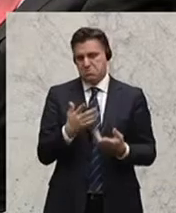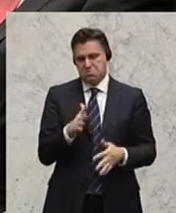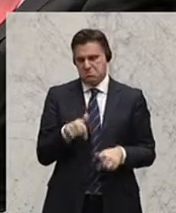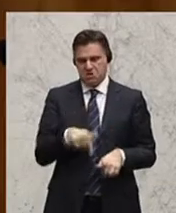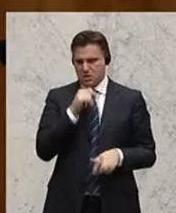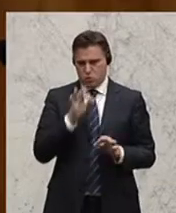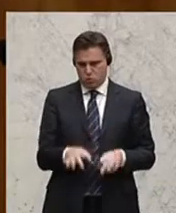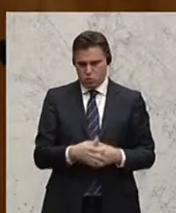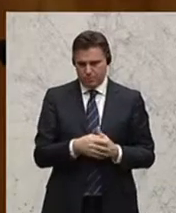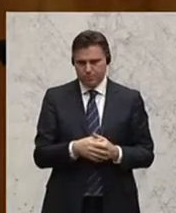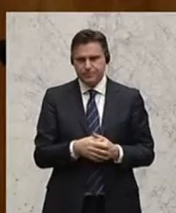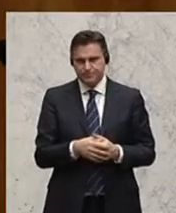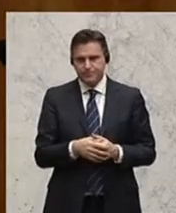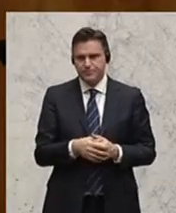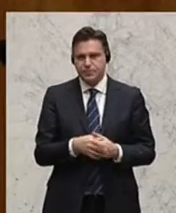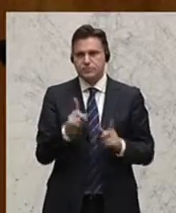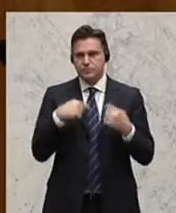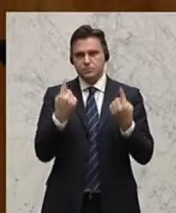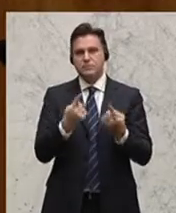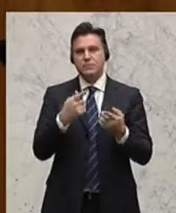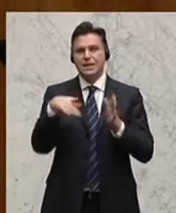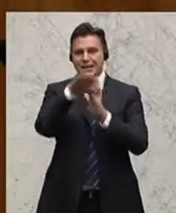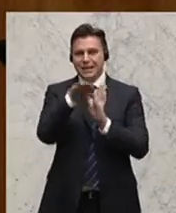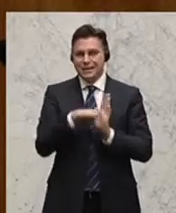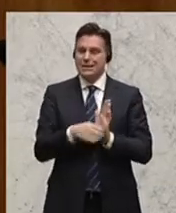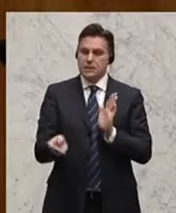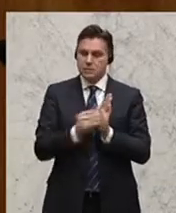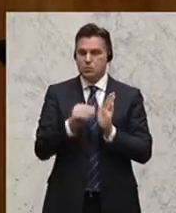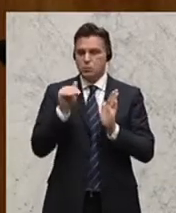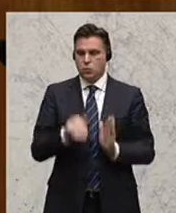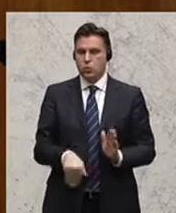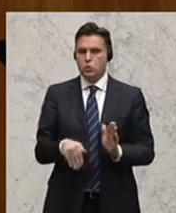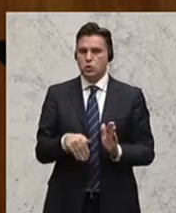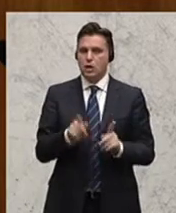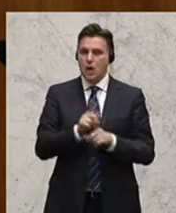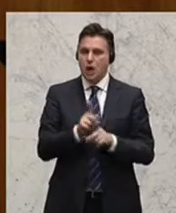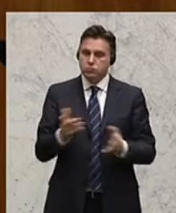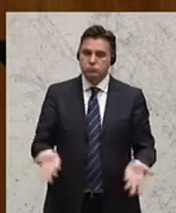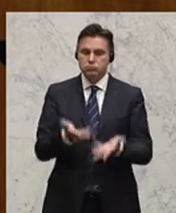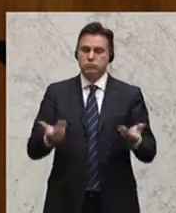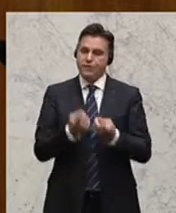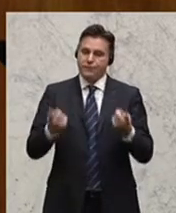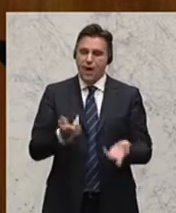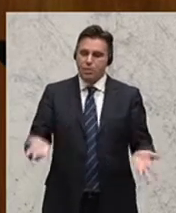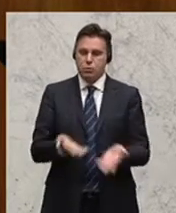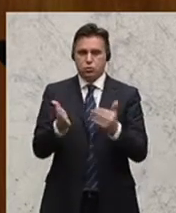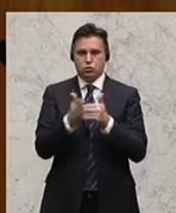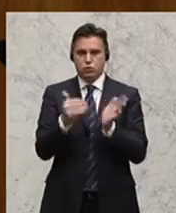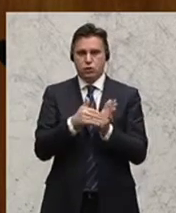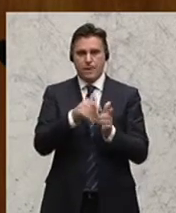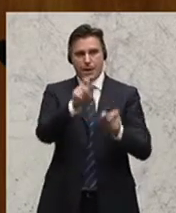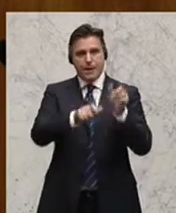sind. Und hier braucht es aus meiner Sicht nicht nur gesetzliche Normierungen, sondern hier braucht es Anreizsysteme. Ich glaube, das wäre unheimlich wichtig, die